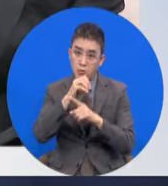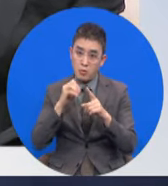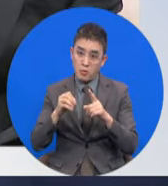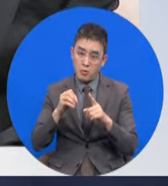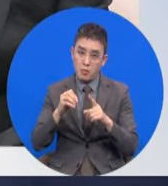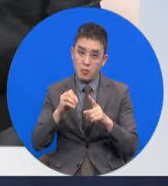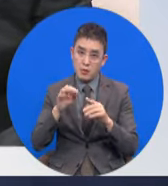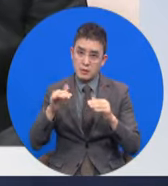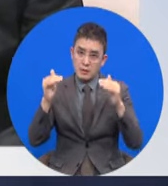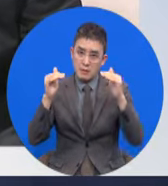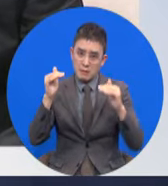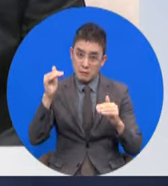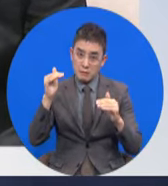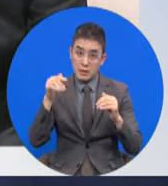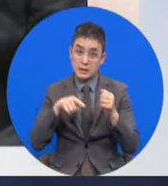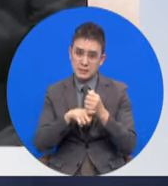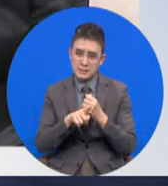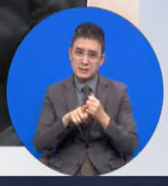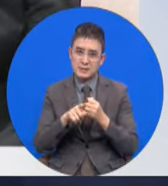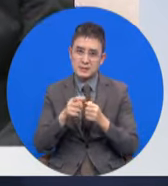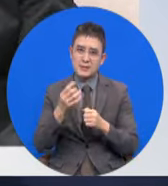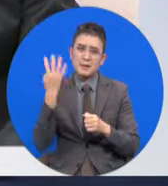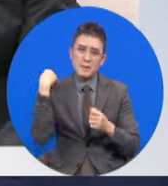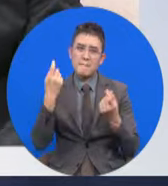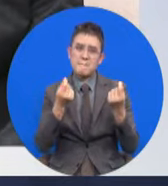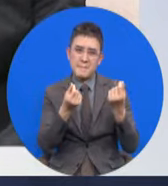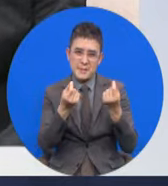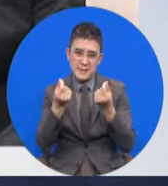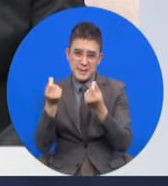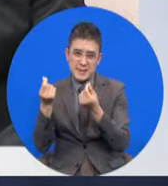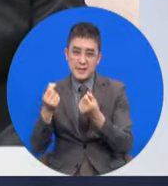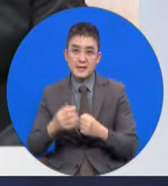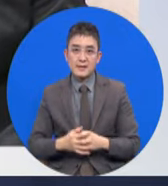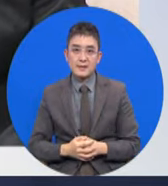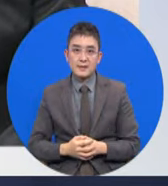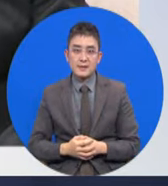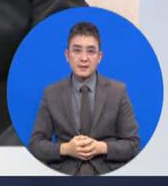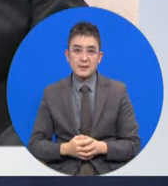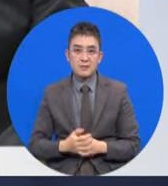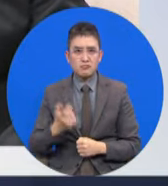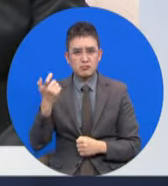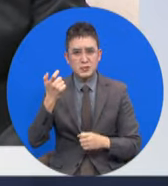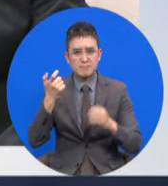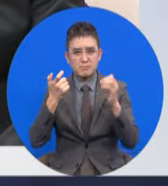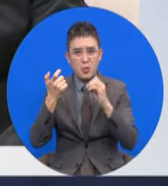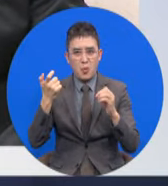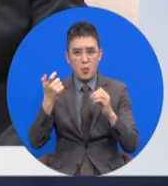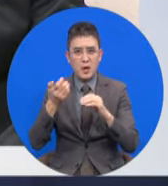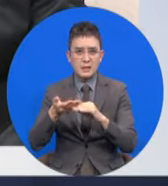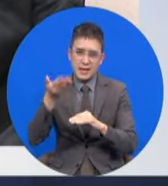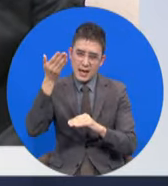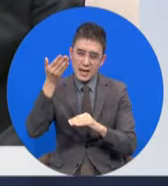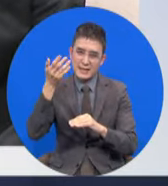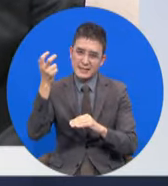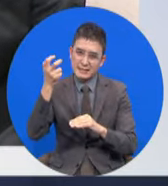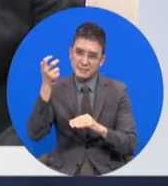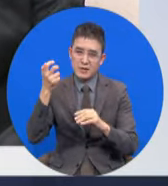조금 낮다는 것은 거의 비슷한 추세로 가고 있다. 그러니까 60% 이상에서